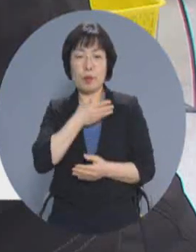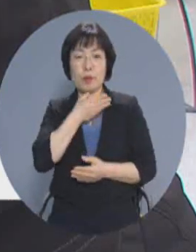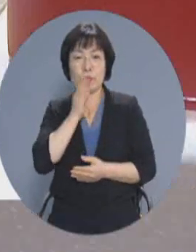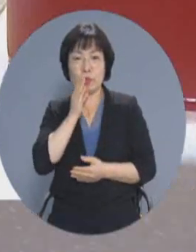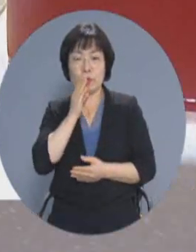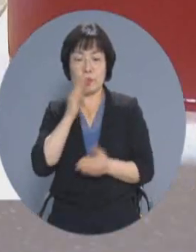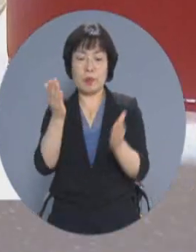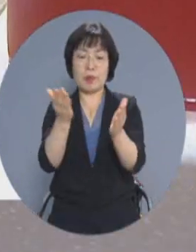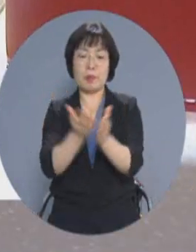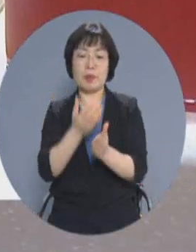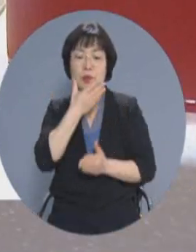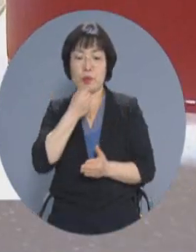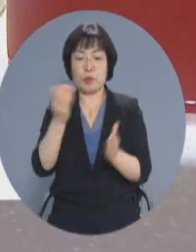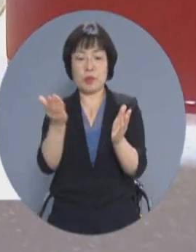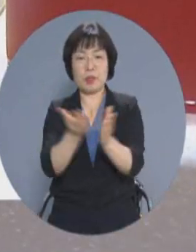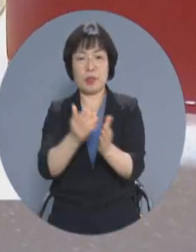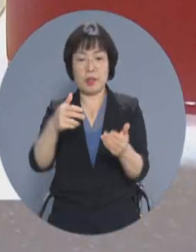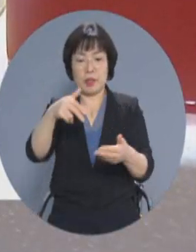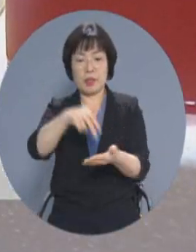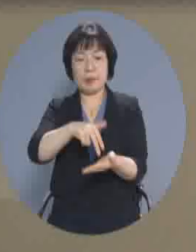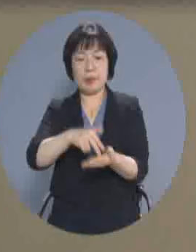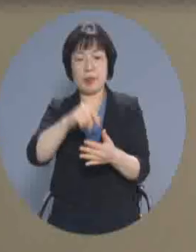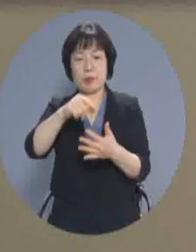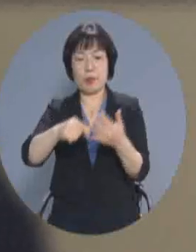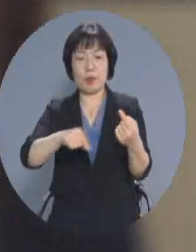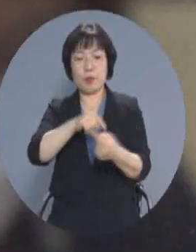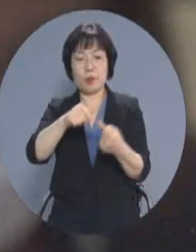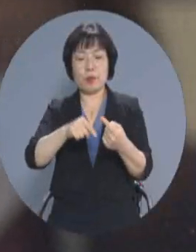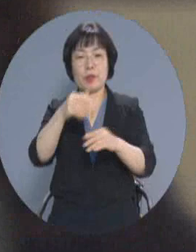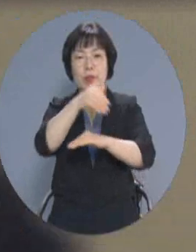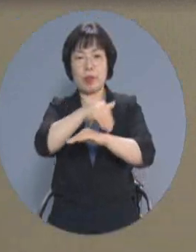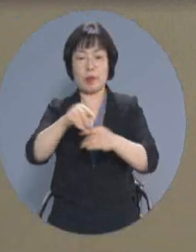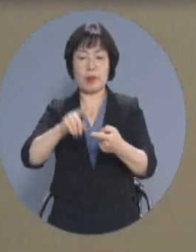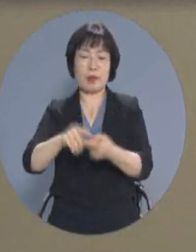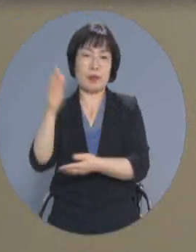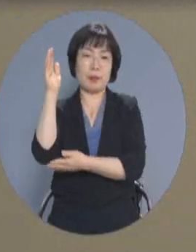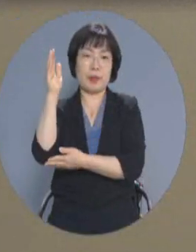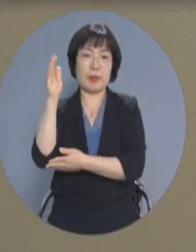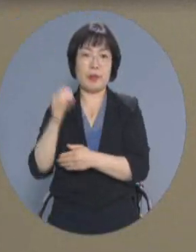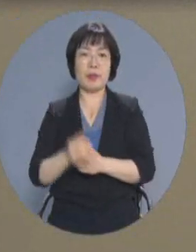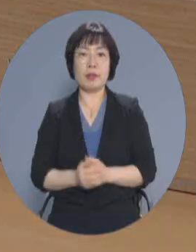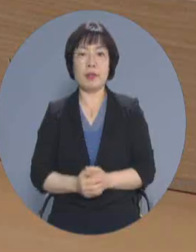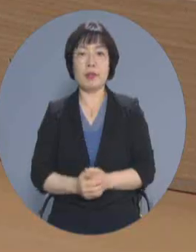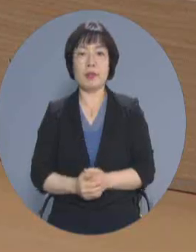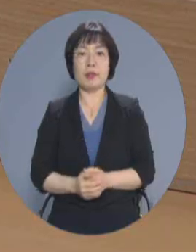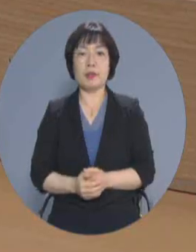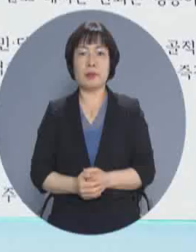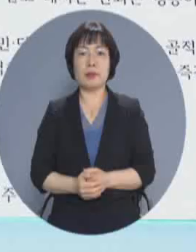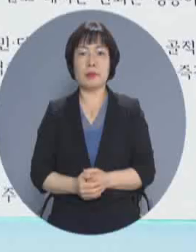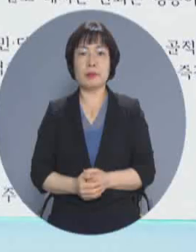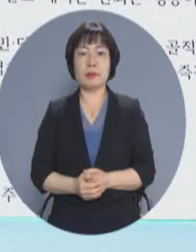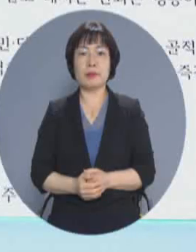따른 맞춤형 복지 차원에서 이 같은 프로그램을 운영하게 됐다고 설명했습니다.